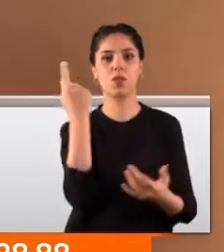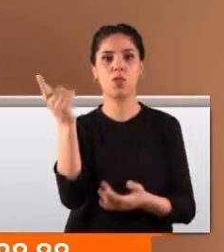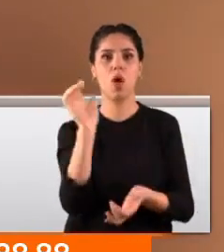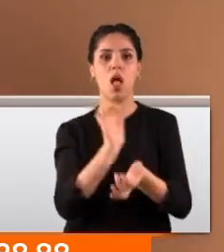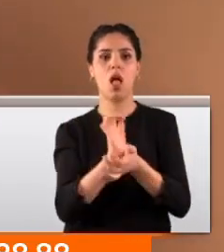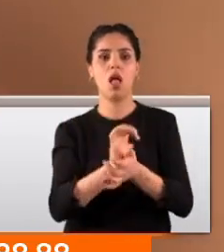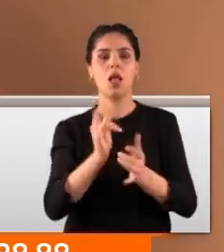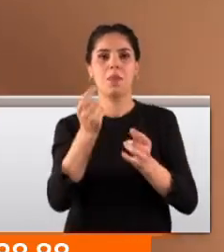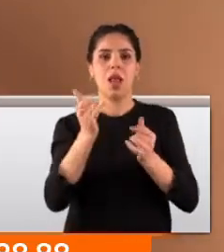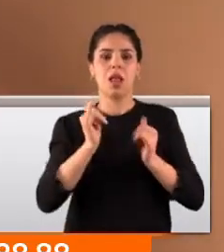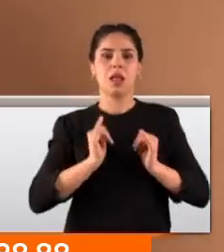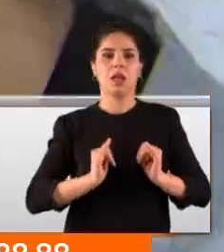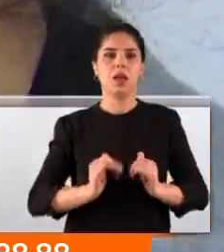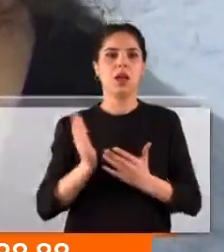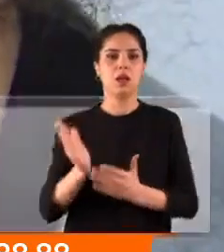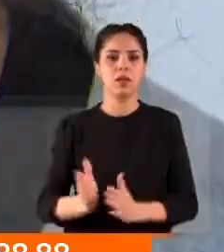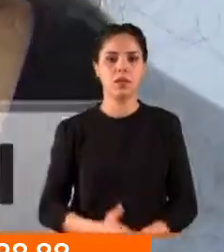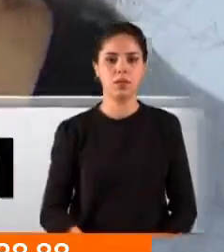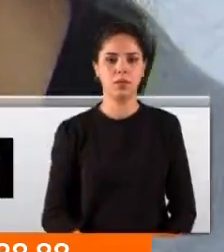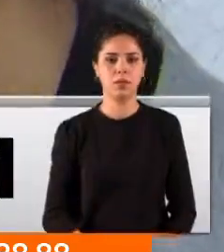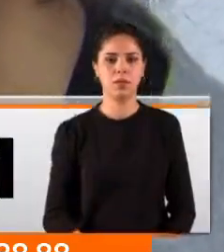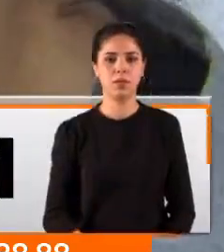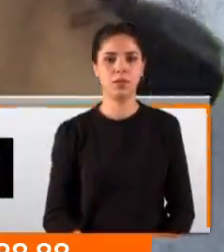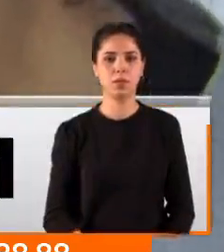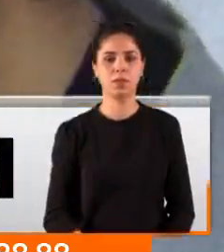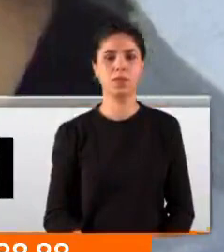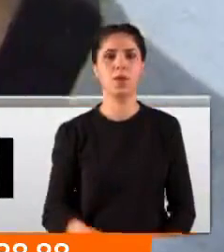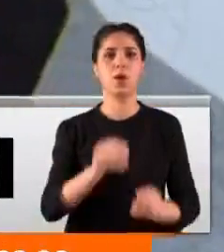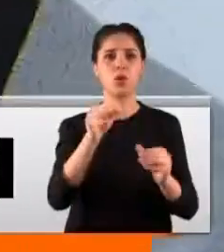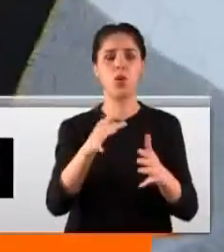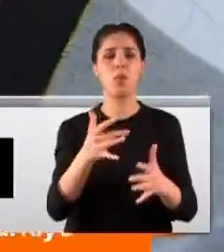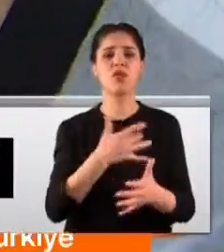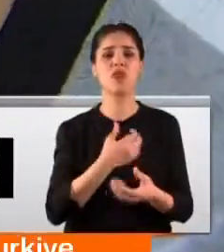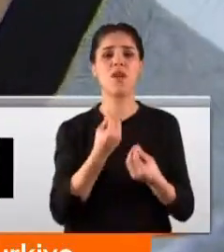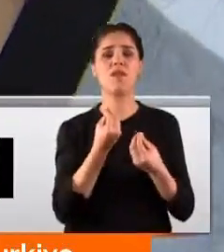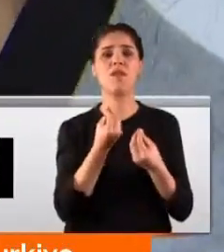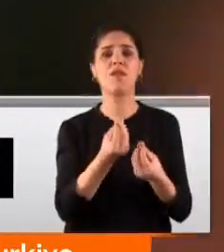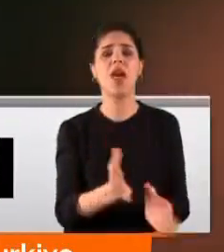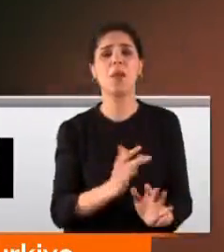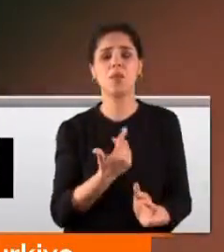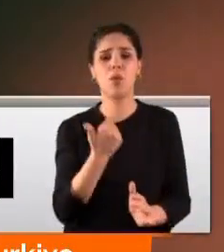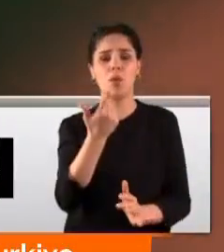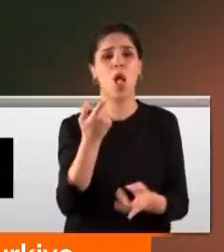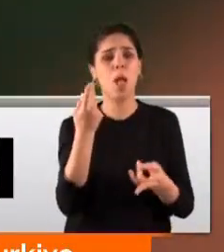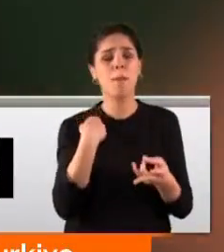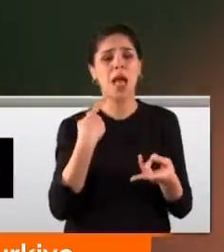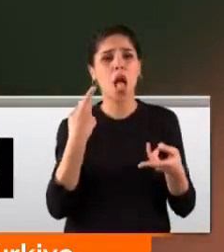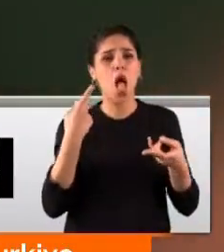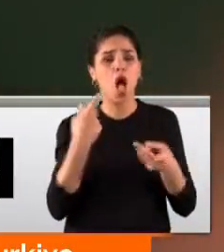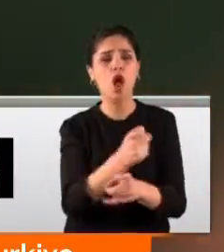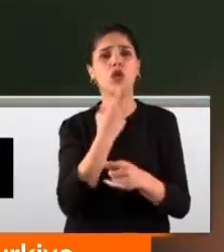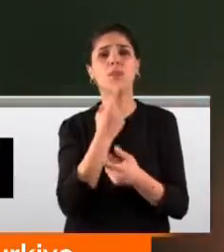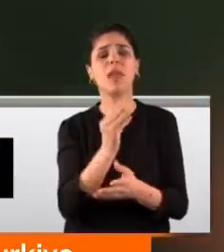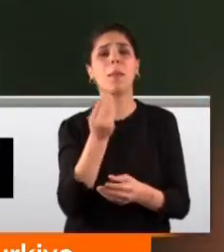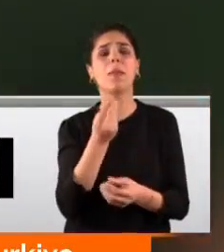ailenin yüreğine biraz olsun su serpti. Toprağa can veremiyorum ki kalkıp söylesin ben öldürüldüm diye. 2019 yılıydı. Ali